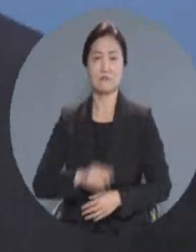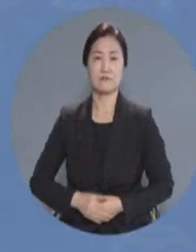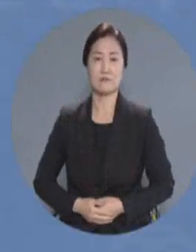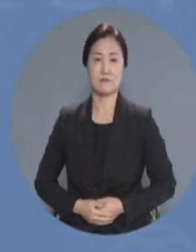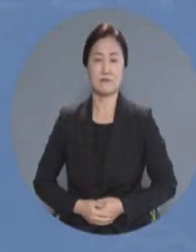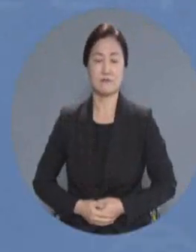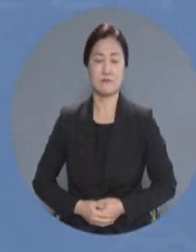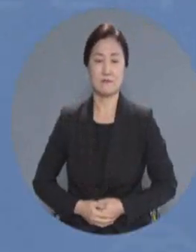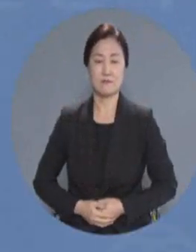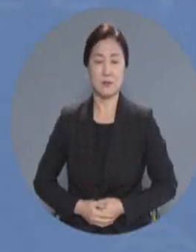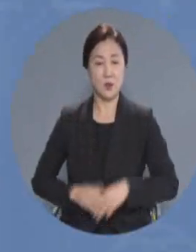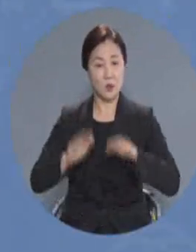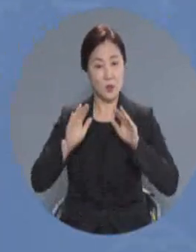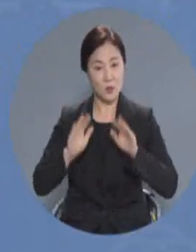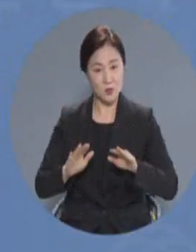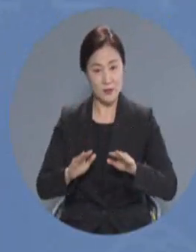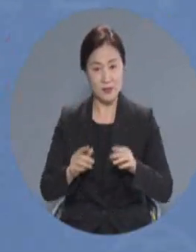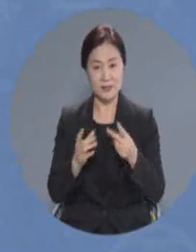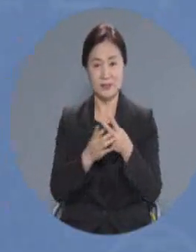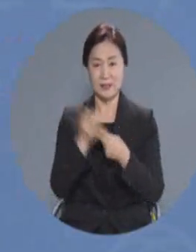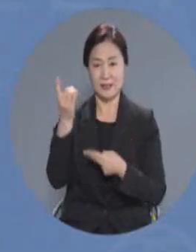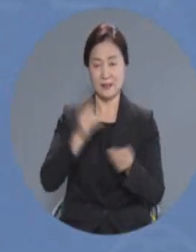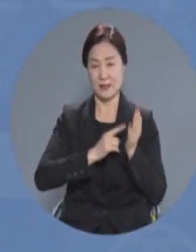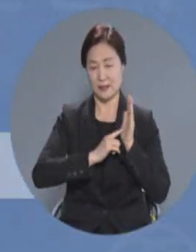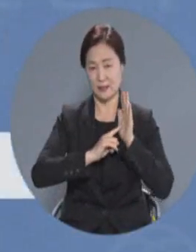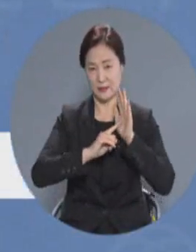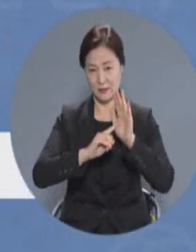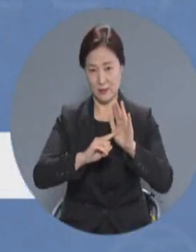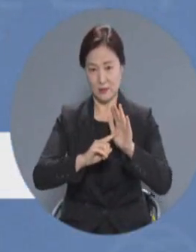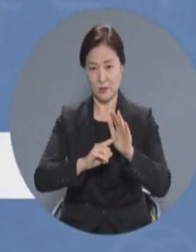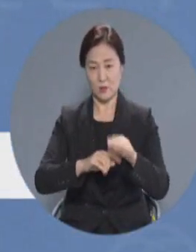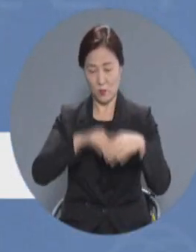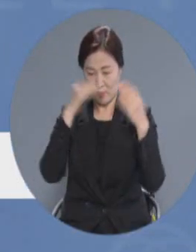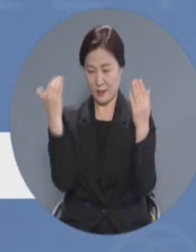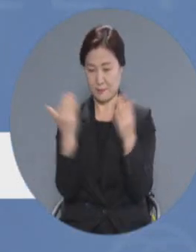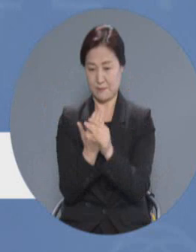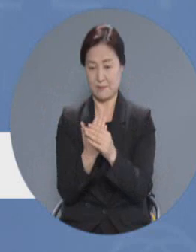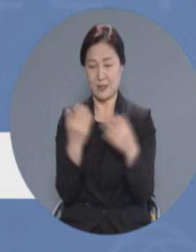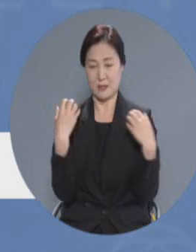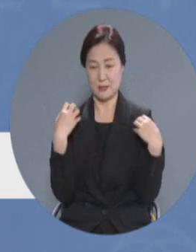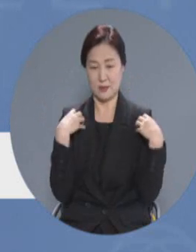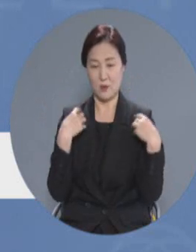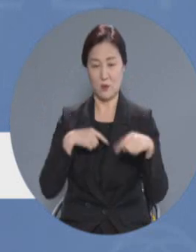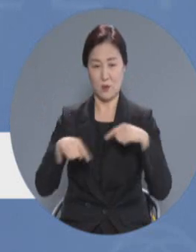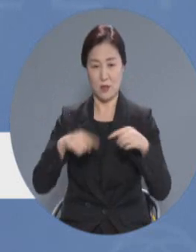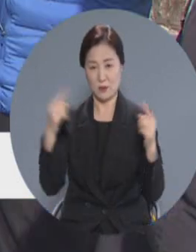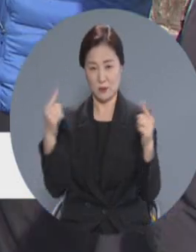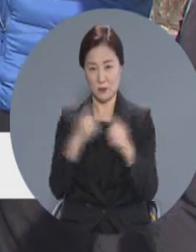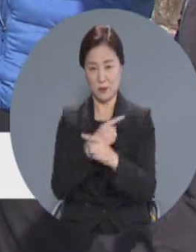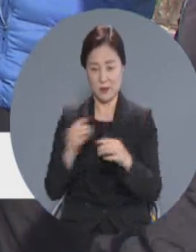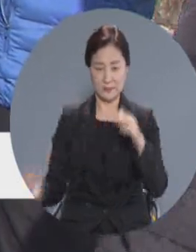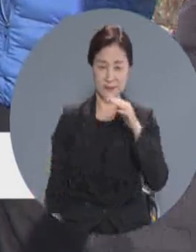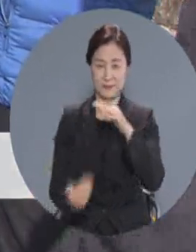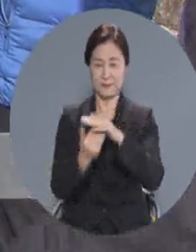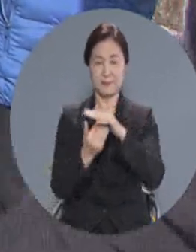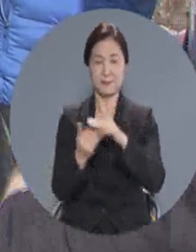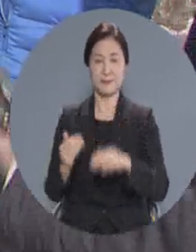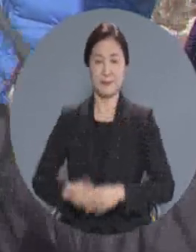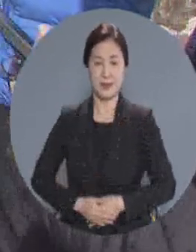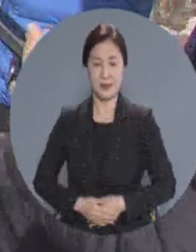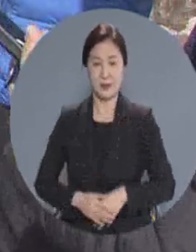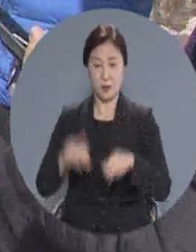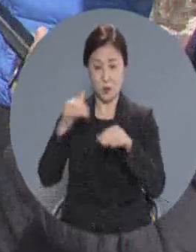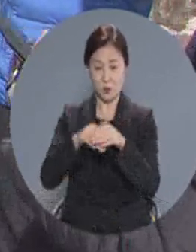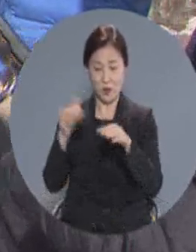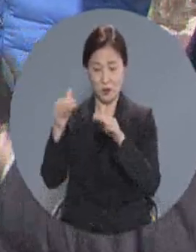지배적이었습니다. 오늘 단일화 선언으로 완벽한 정권 교체가 실현될 것임을. 사전투표를 하루